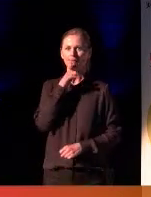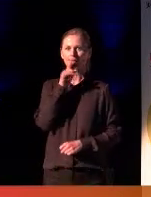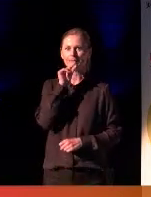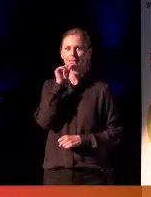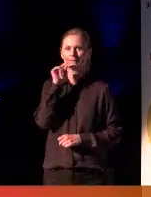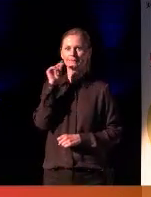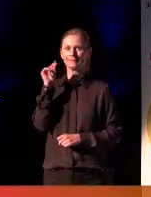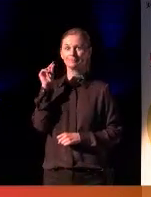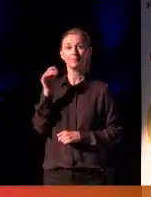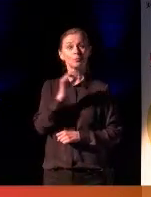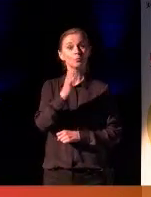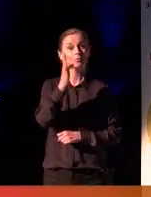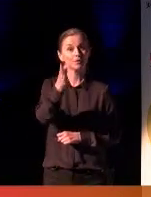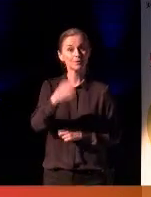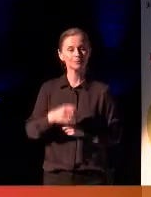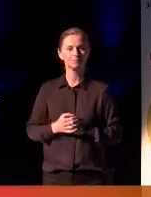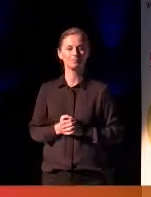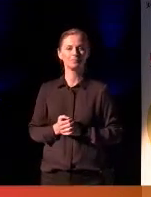Tusen takk.